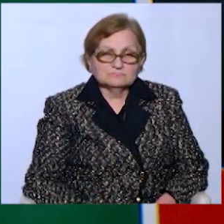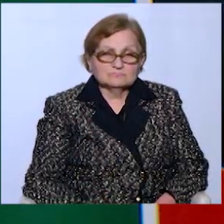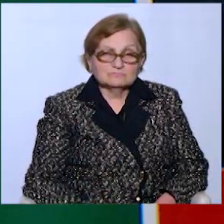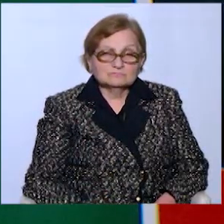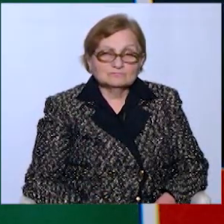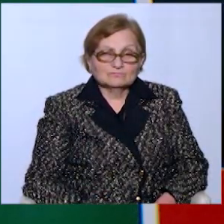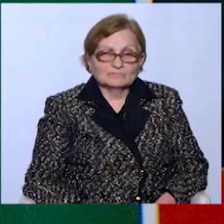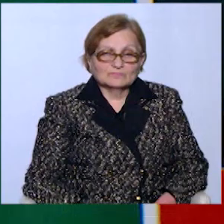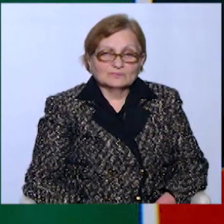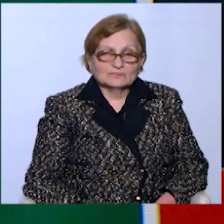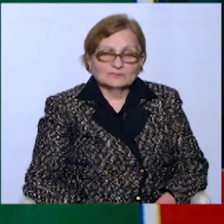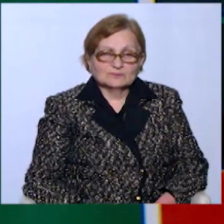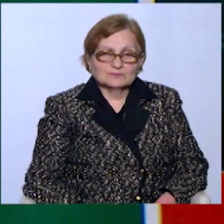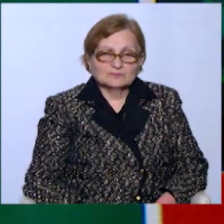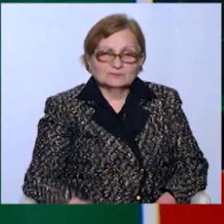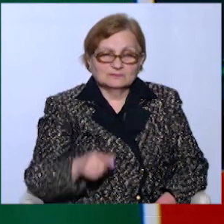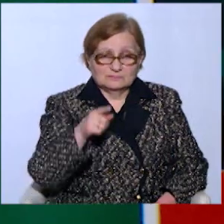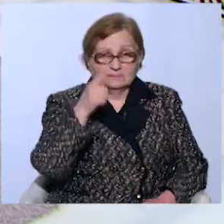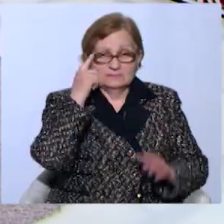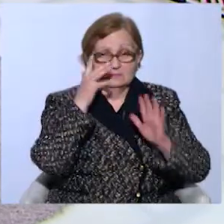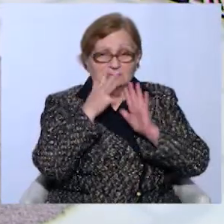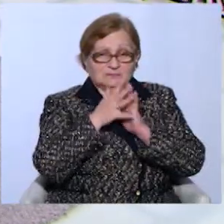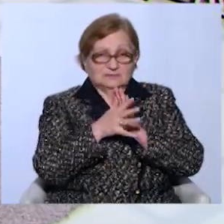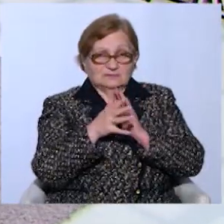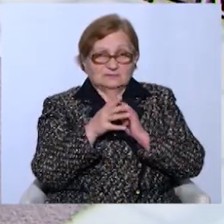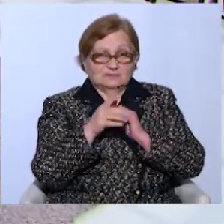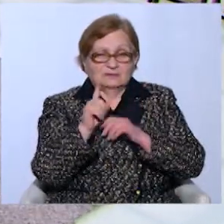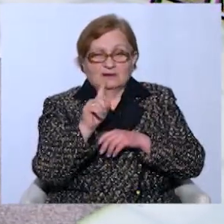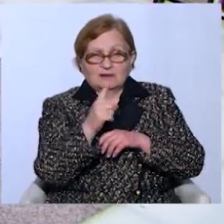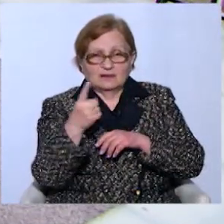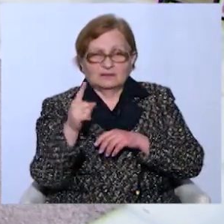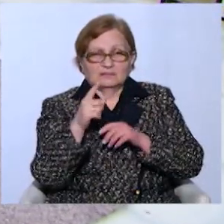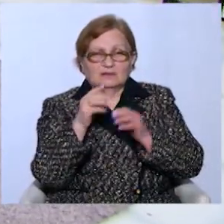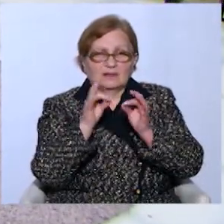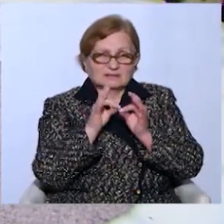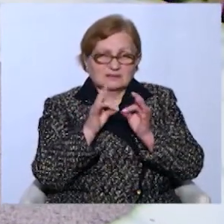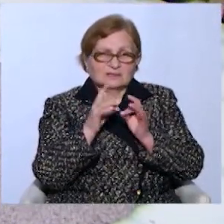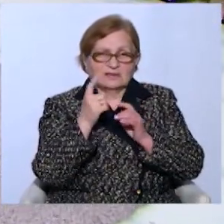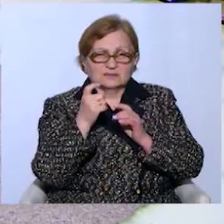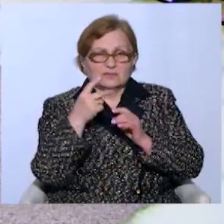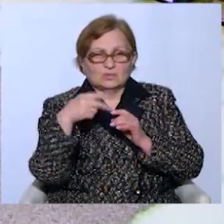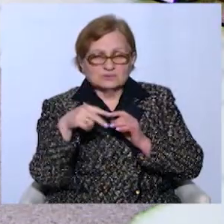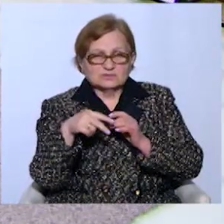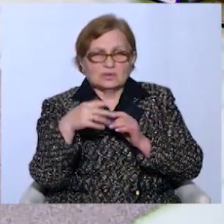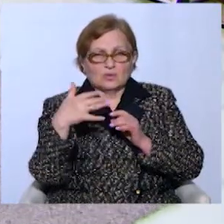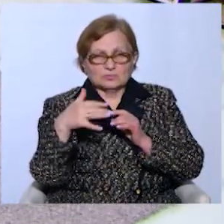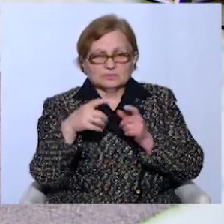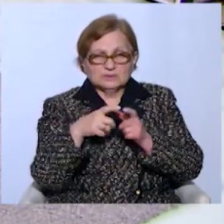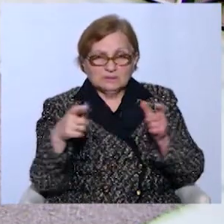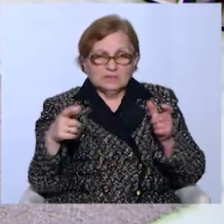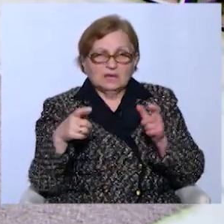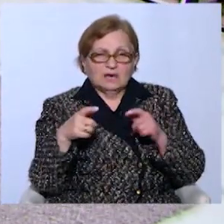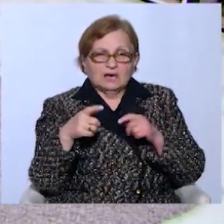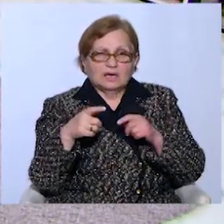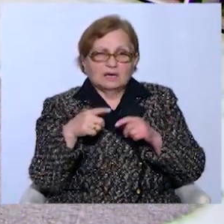თქვენ შეიძლება ხვდებით იმ ფულებს, რომელიც მე ვთქვი, 1-ლარიანებს, 10-ლარიანებს, 100-ლარიანებს, 20-ლარიანებს, 50-ლარიანებს,